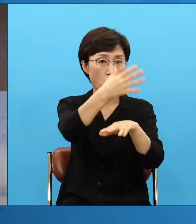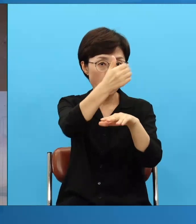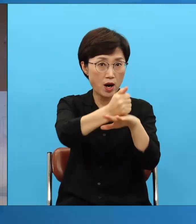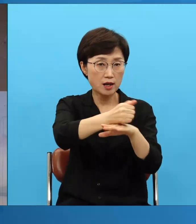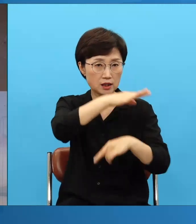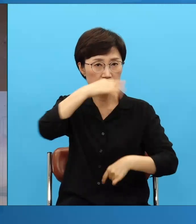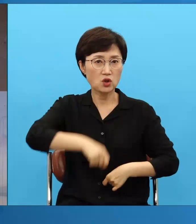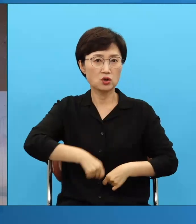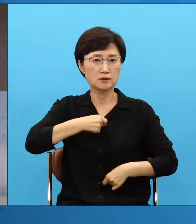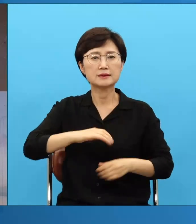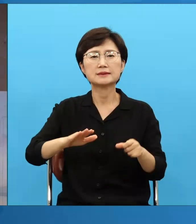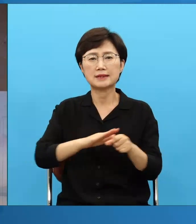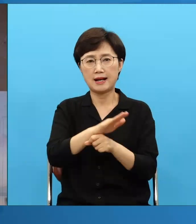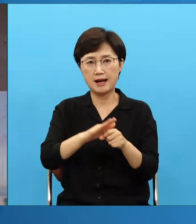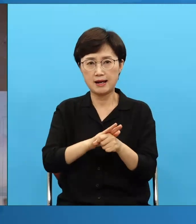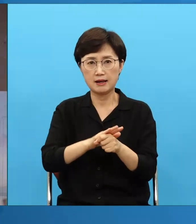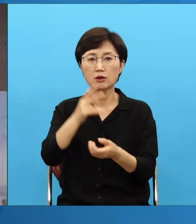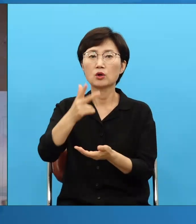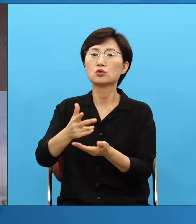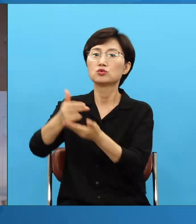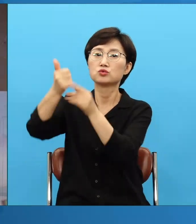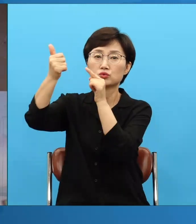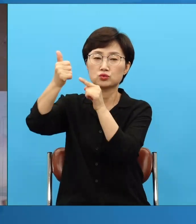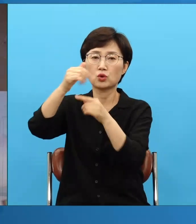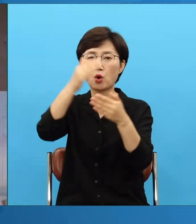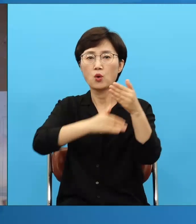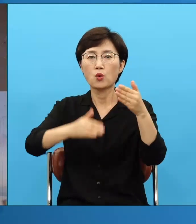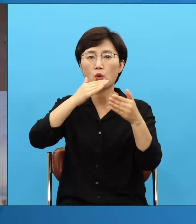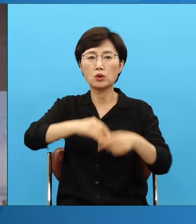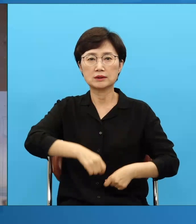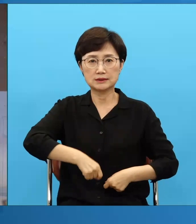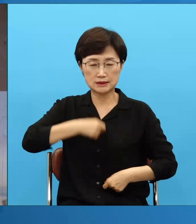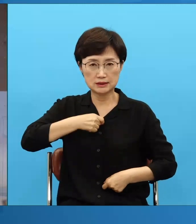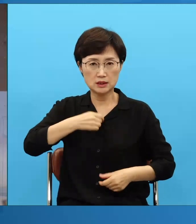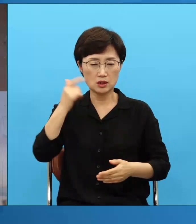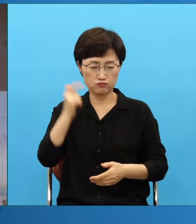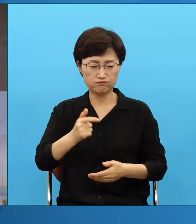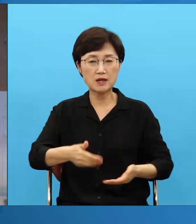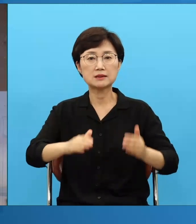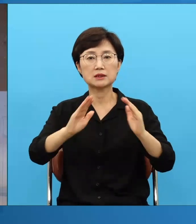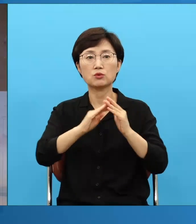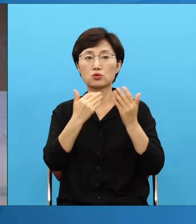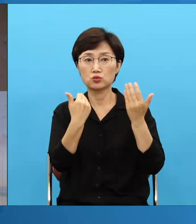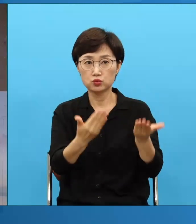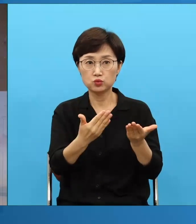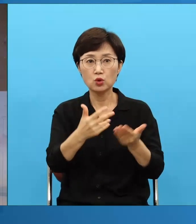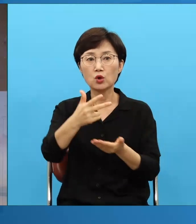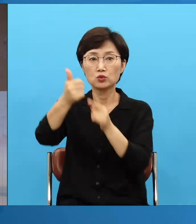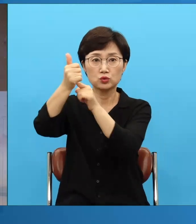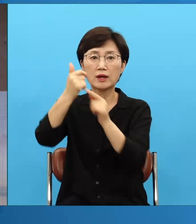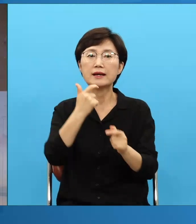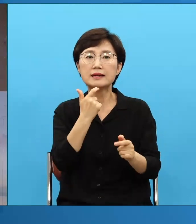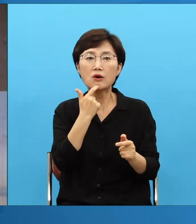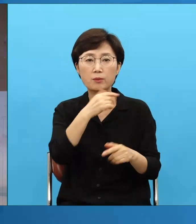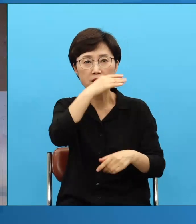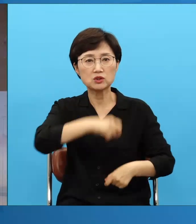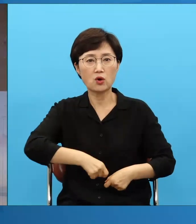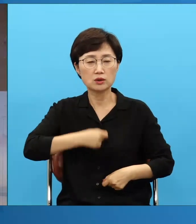능력 있는 왕은 정의를 사랑하느니라. 주께서 공의를 견고하게 세우시고